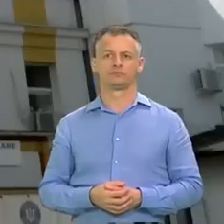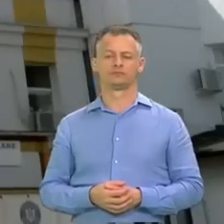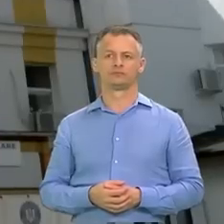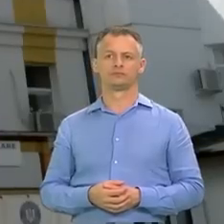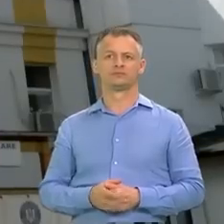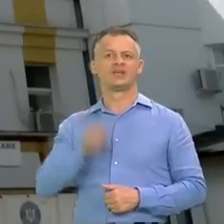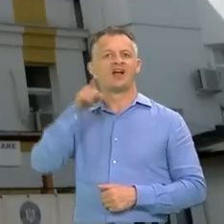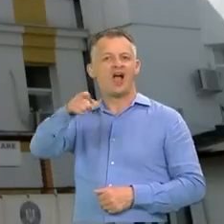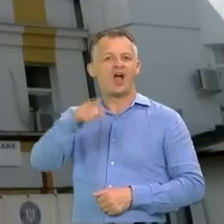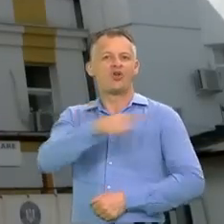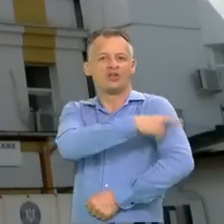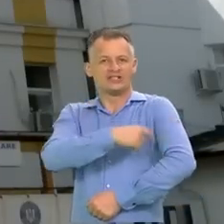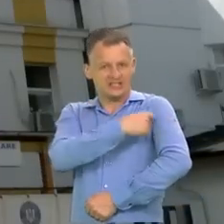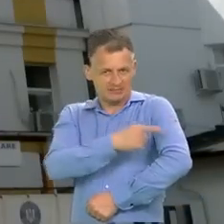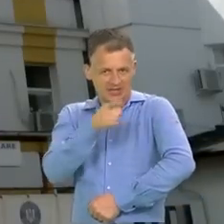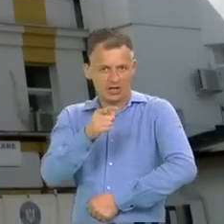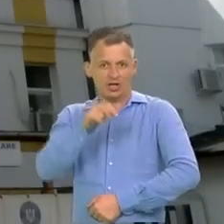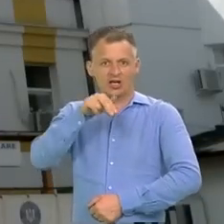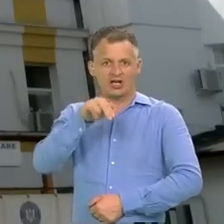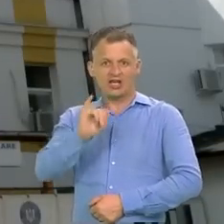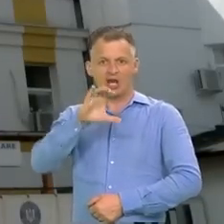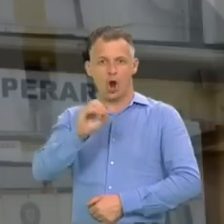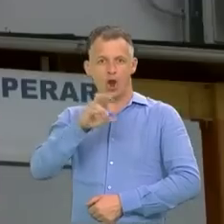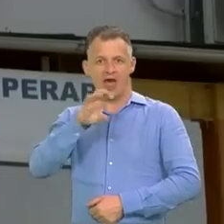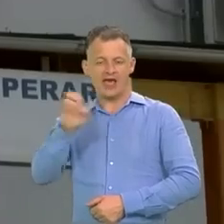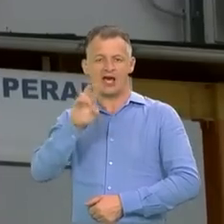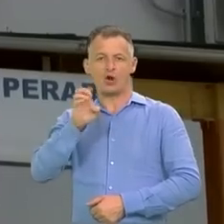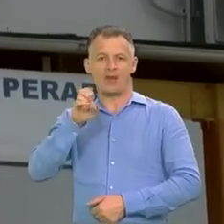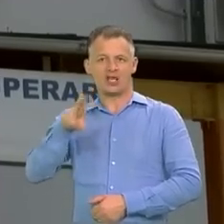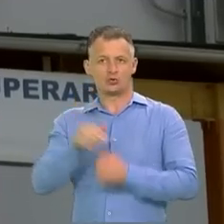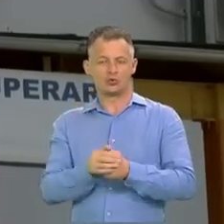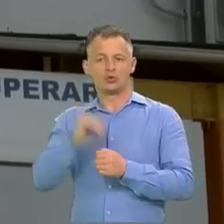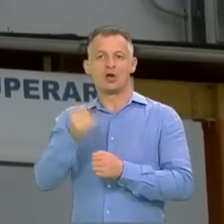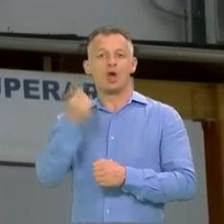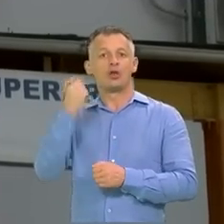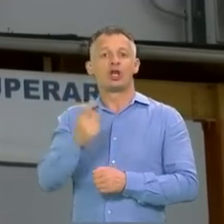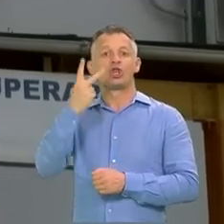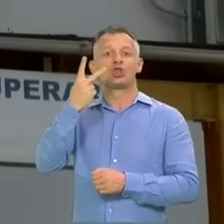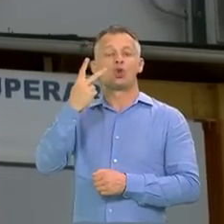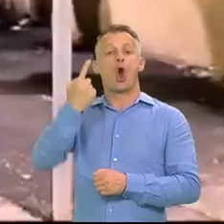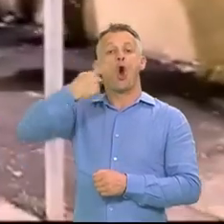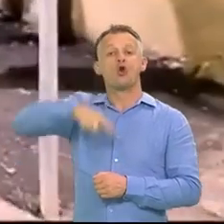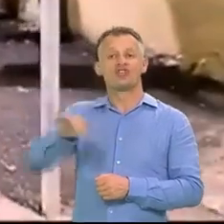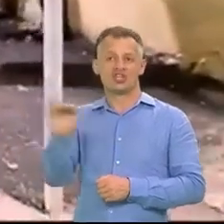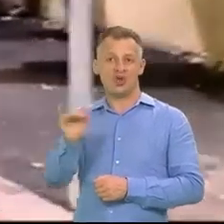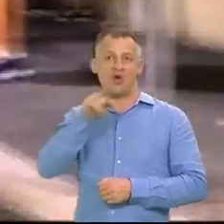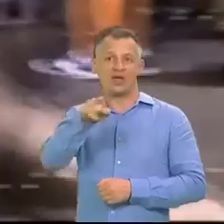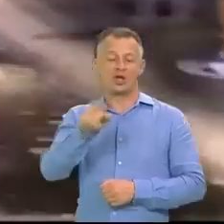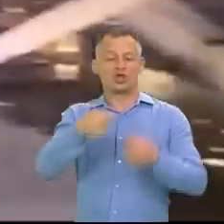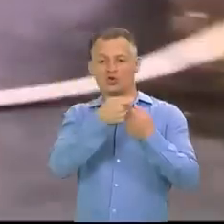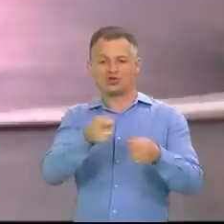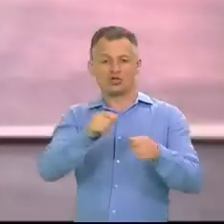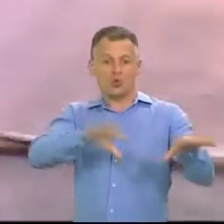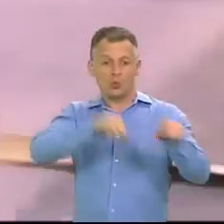La centrul de recuperare, dr. Nicolae Robănescu, care este în curtea spitalului Marie Curie, erau internați peste 100 de copii. Toți au fost evacuați